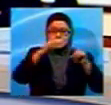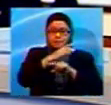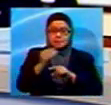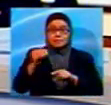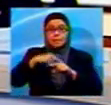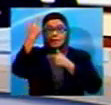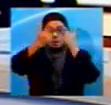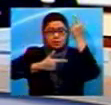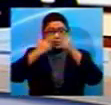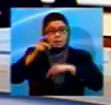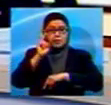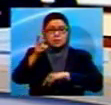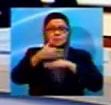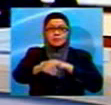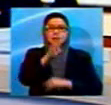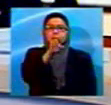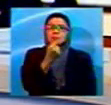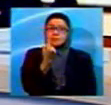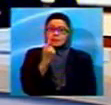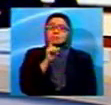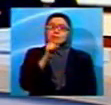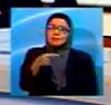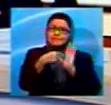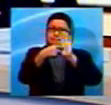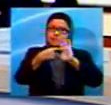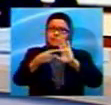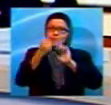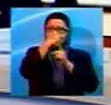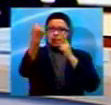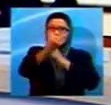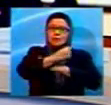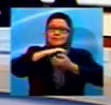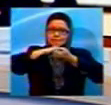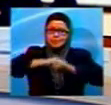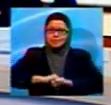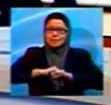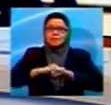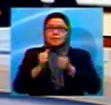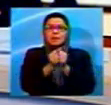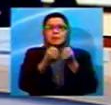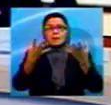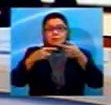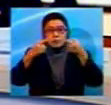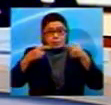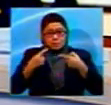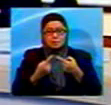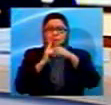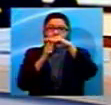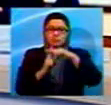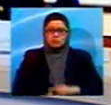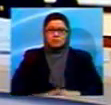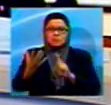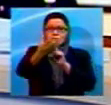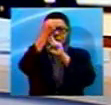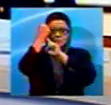kedua sejak 2011 jelas memperlihatkan suasana persahabatan yang amat akrab dengan beberapa keputusan positif cap